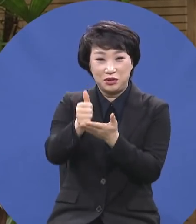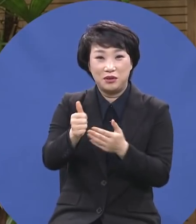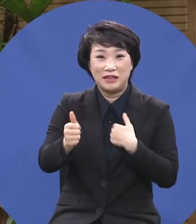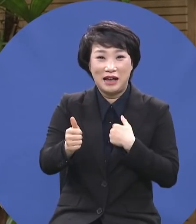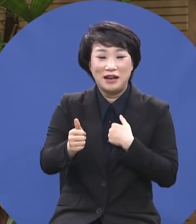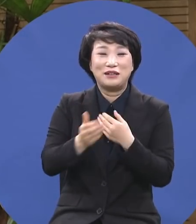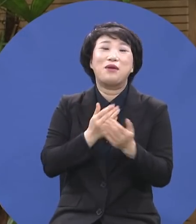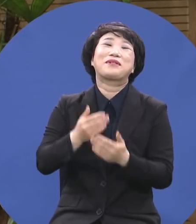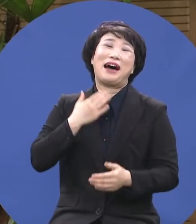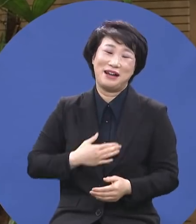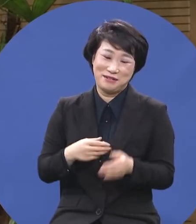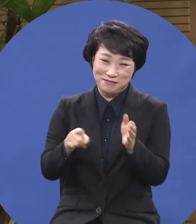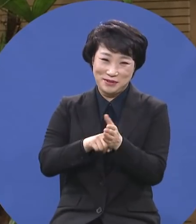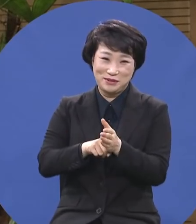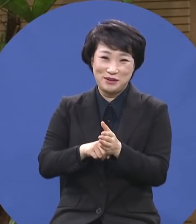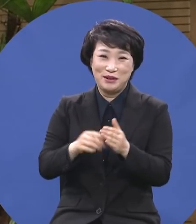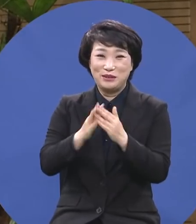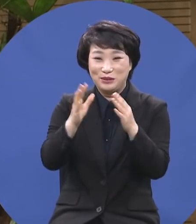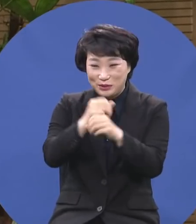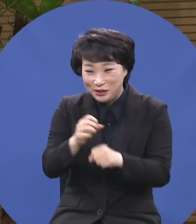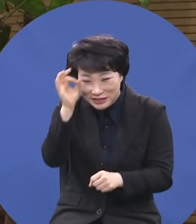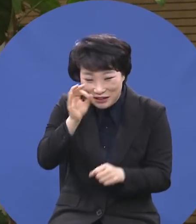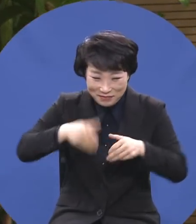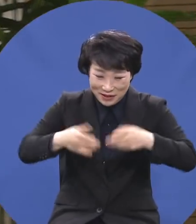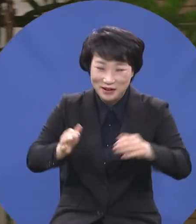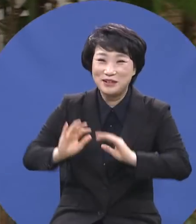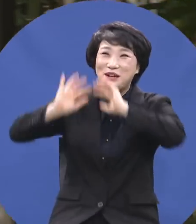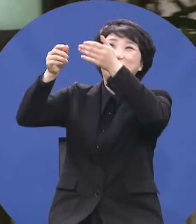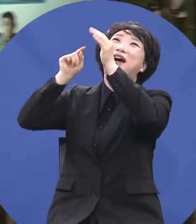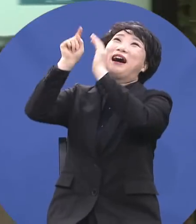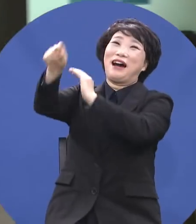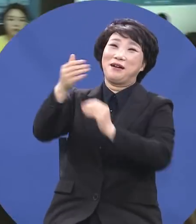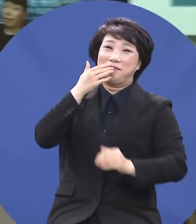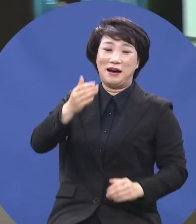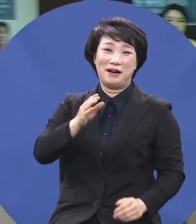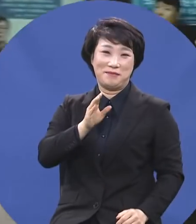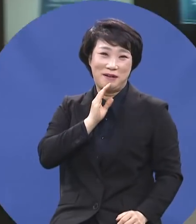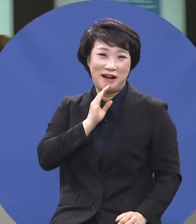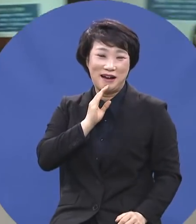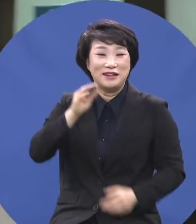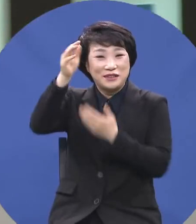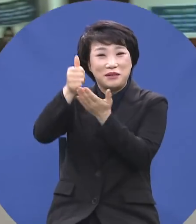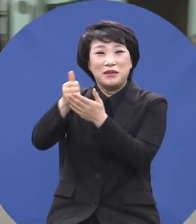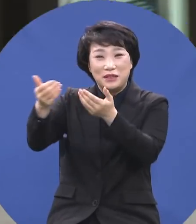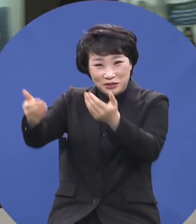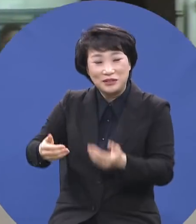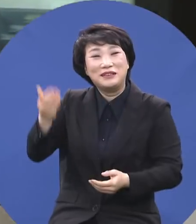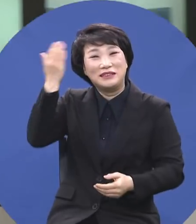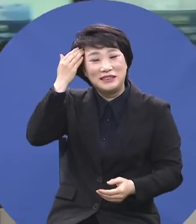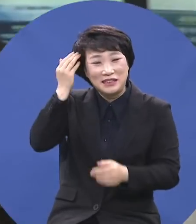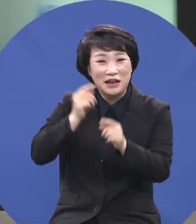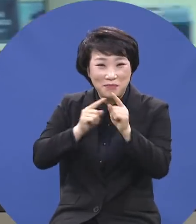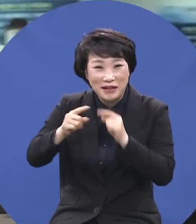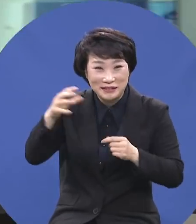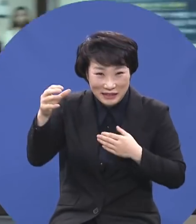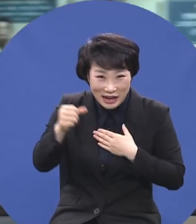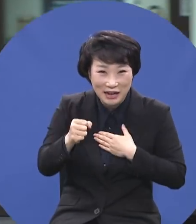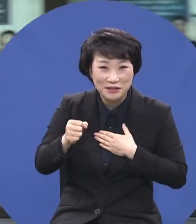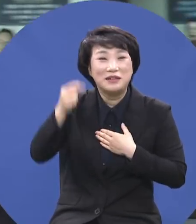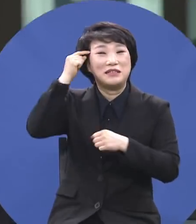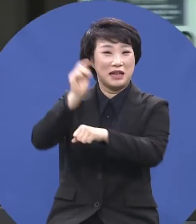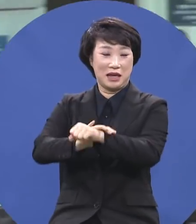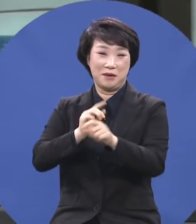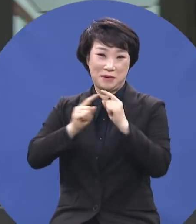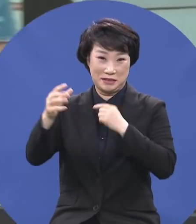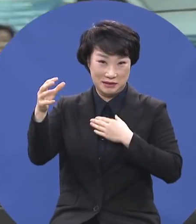필요 없이 그냥 천국 가버리는 거예요. 그냥 알고 믿는 거예요. 성령께서 주시는 지식의 말씀으로,